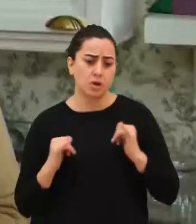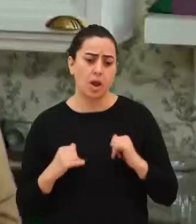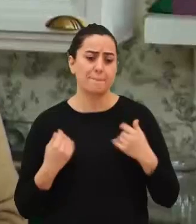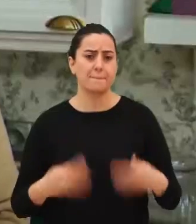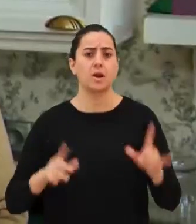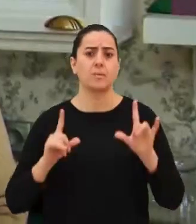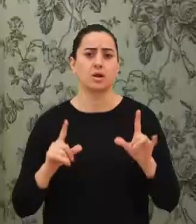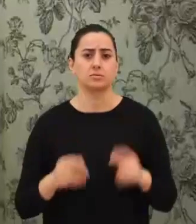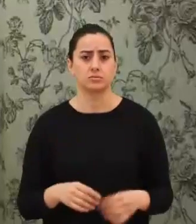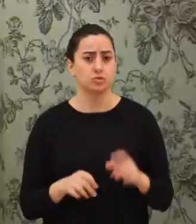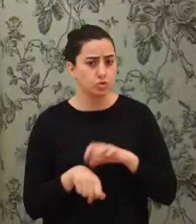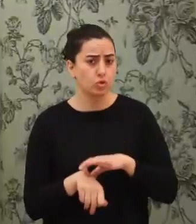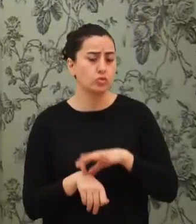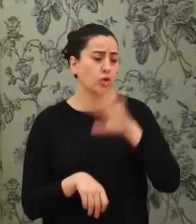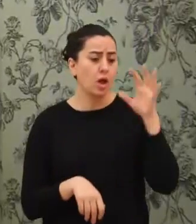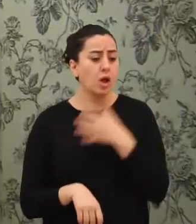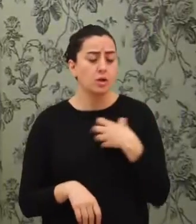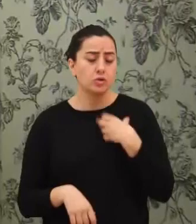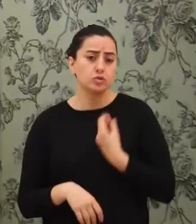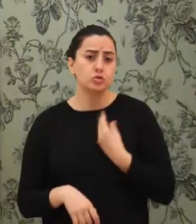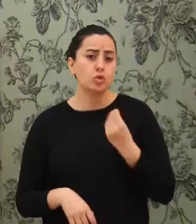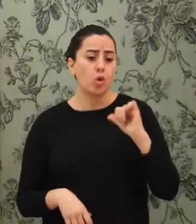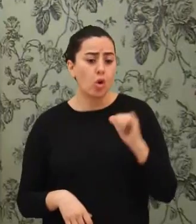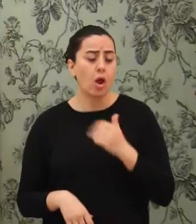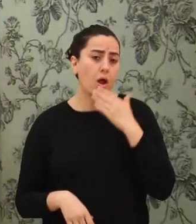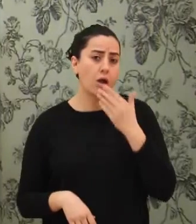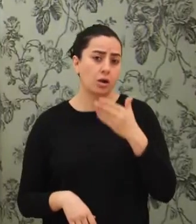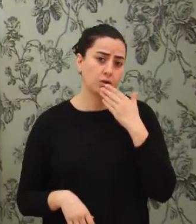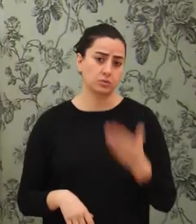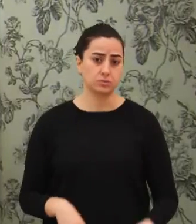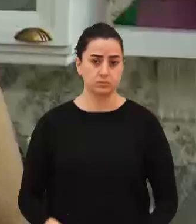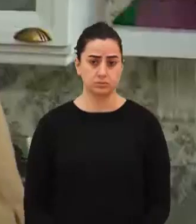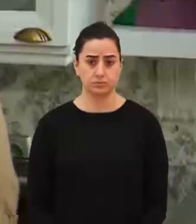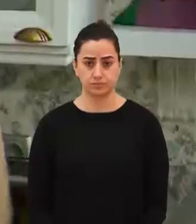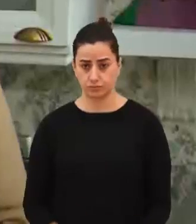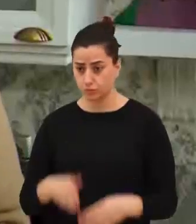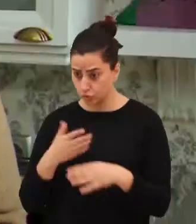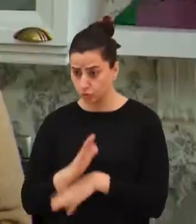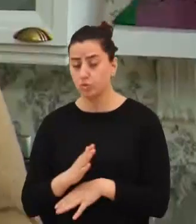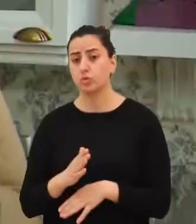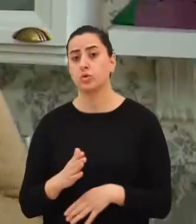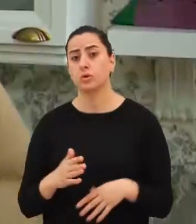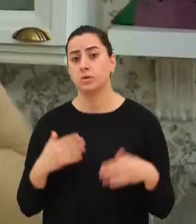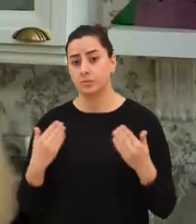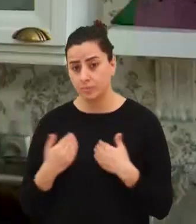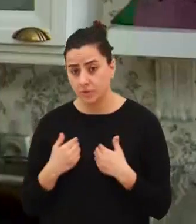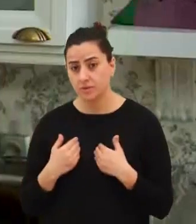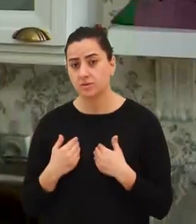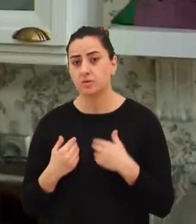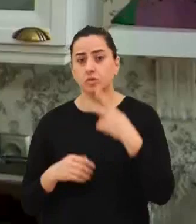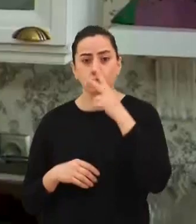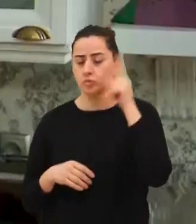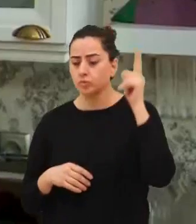lazım. Hani doktorlar anne sütünün önemini anlata bitiremiyorlar canım. Ya çok doğru. Yani biz bile